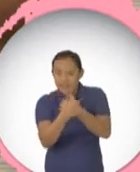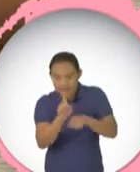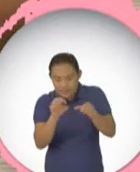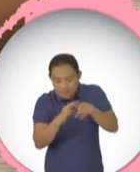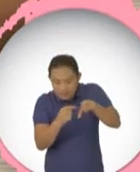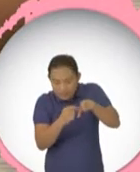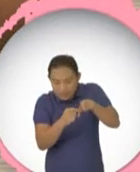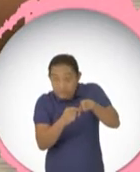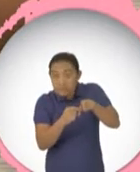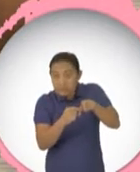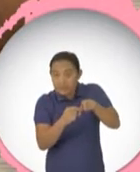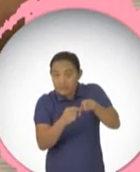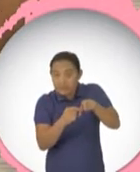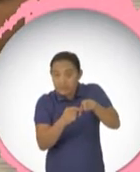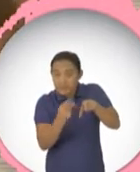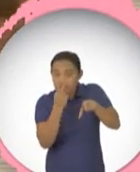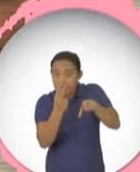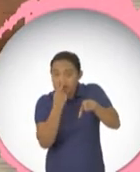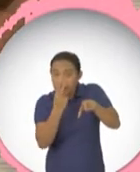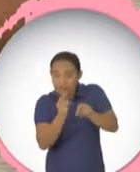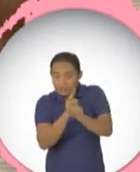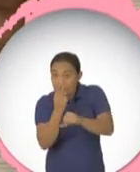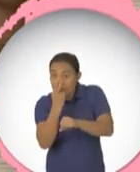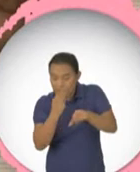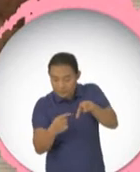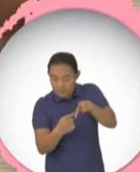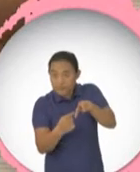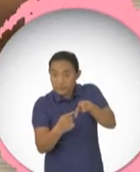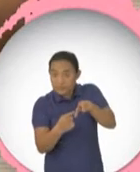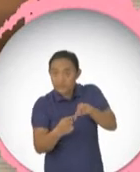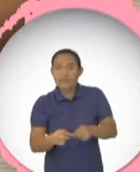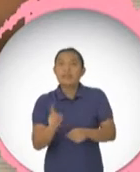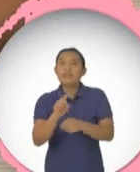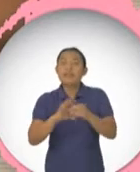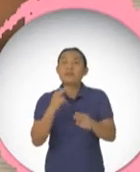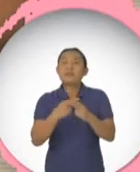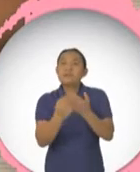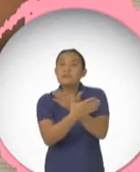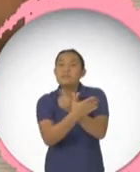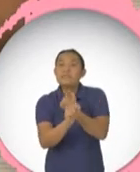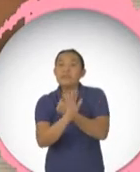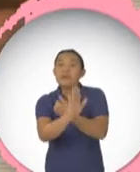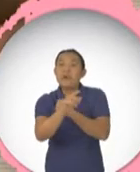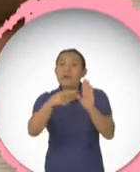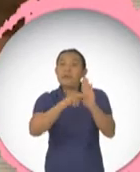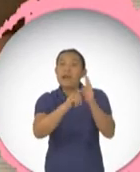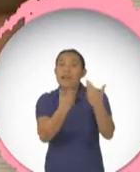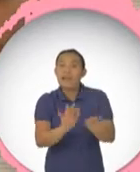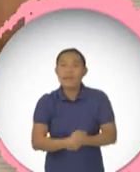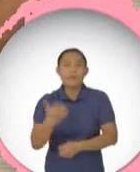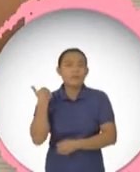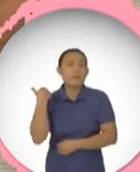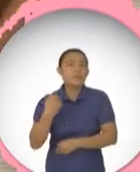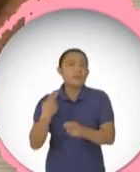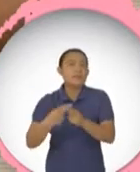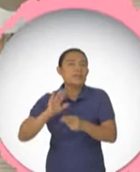ป็นใบปาล์มค่ะถ้าเกิดเราไม่ได้ถ้าเรามองตามแนวนอน บางคนก็เลยเรียกชื่อของมันนอกจากผีเสื้อหรือบัตเตอร์ฟลายแล้วว่าเป็นปาเมเย่เป็นภาษา